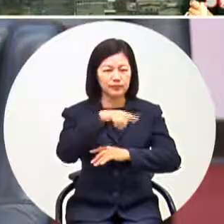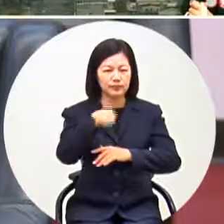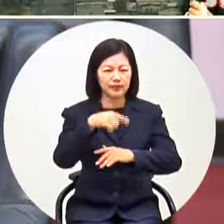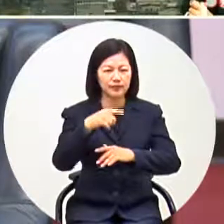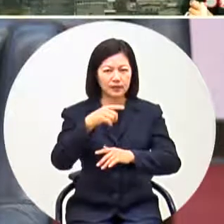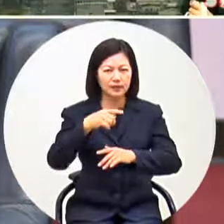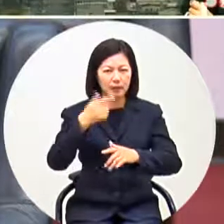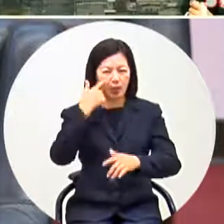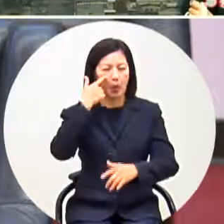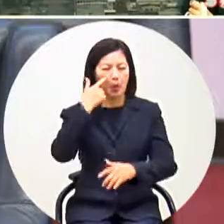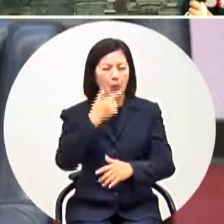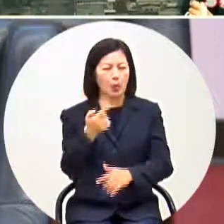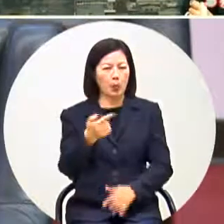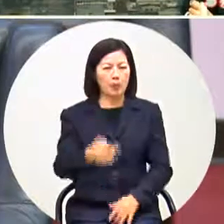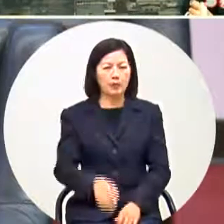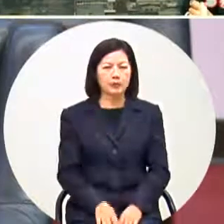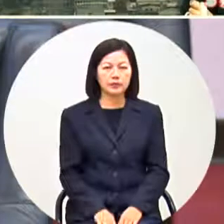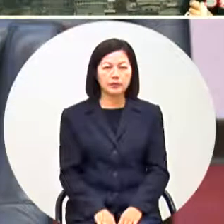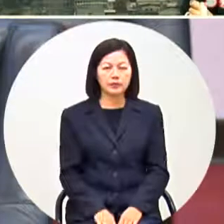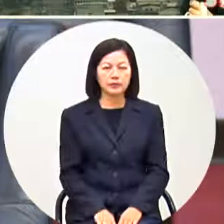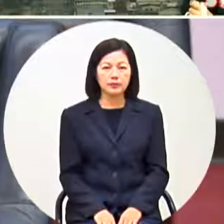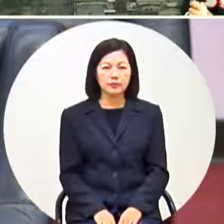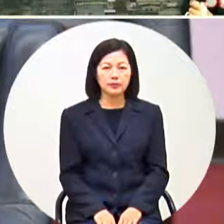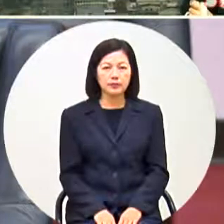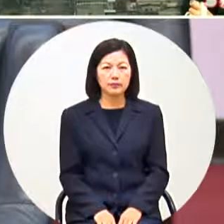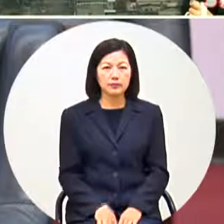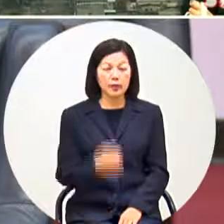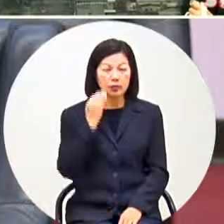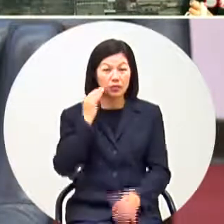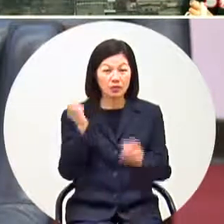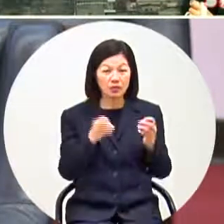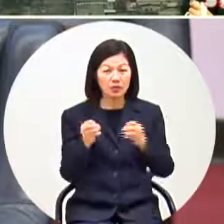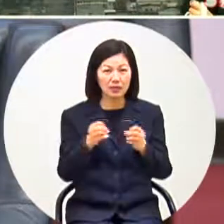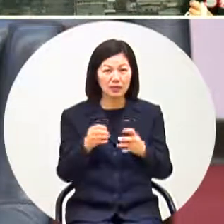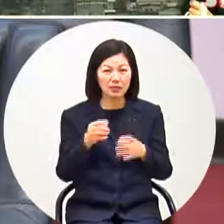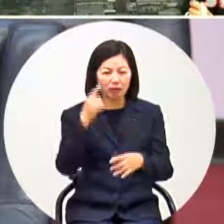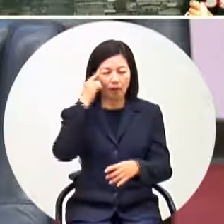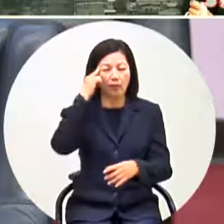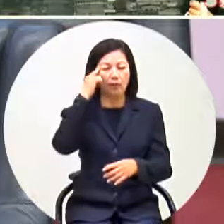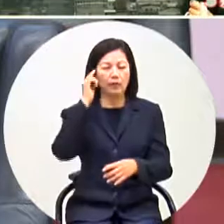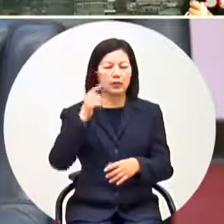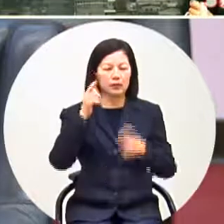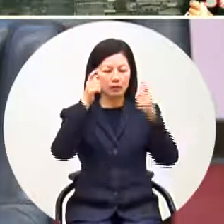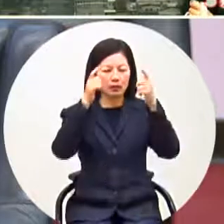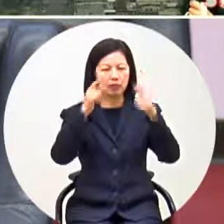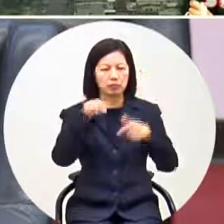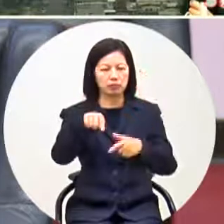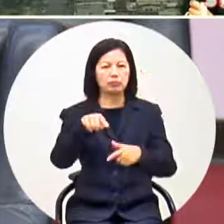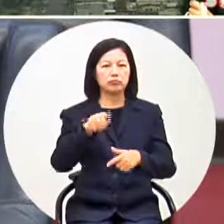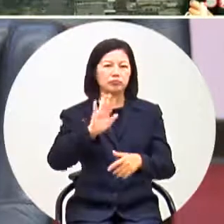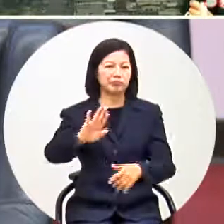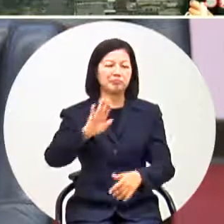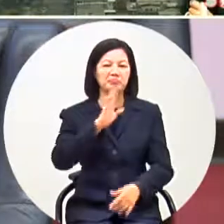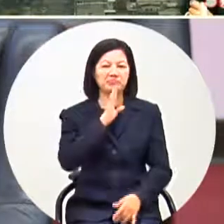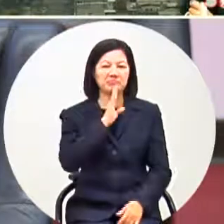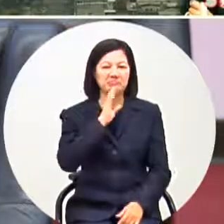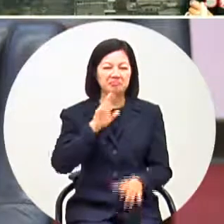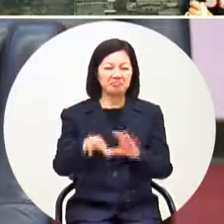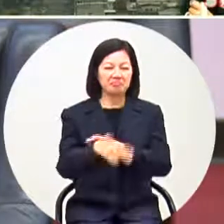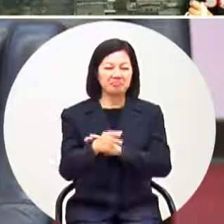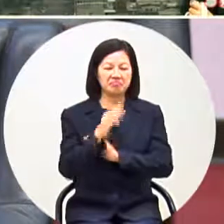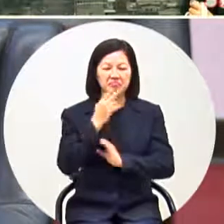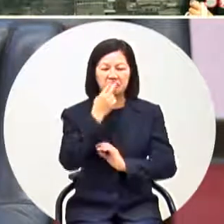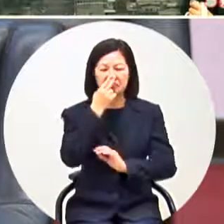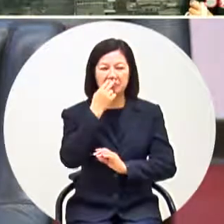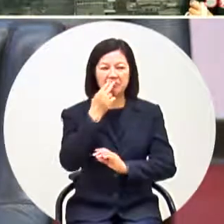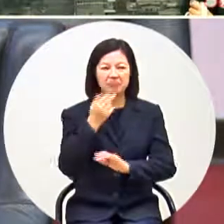哦，大家一定会想到我们高雄。那我们高雄好像是一个空屋的代言城市啊。那